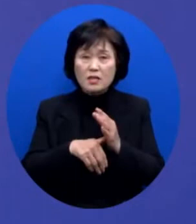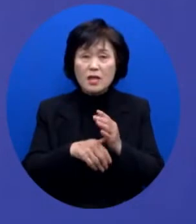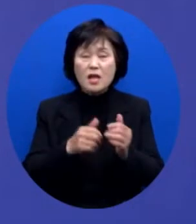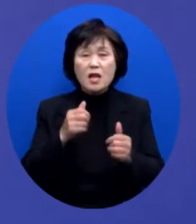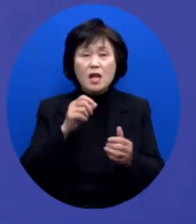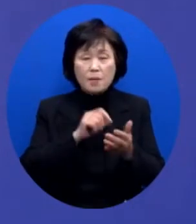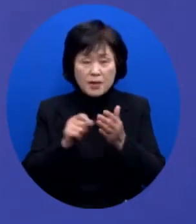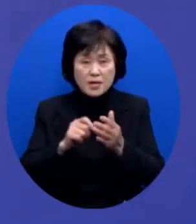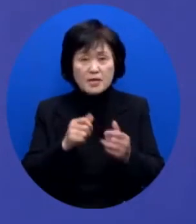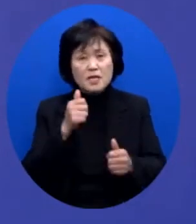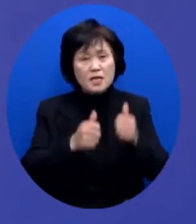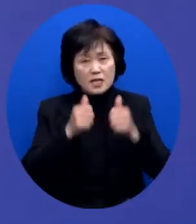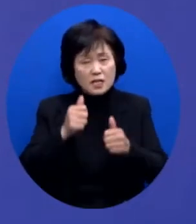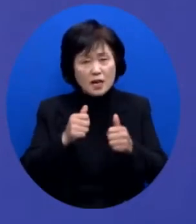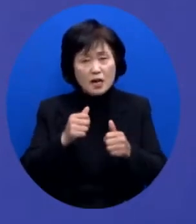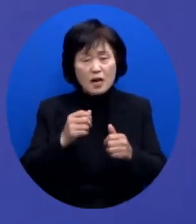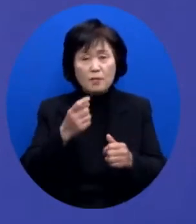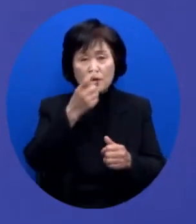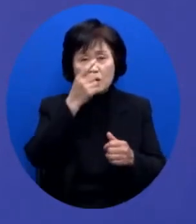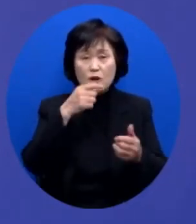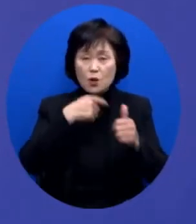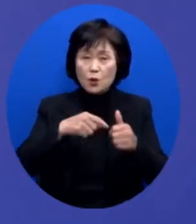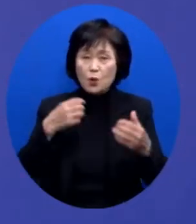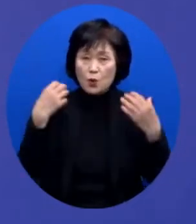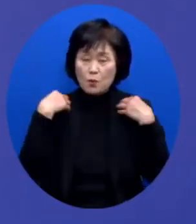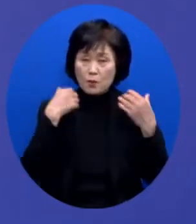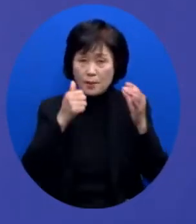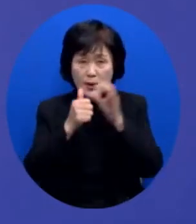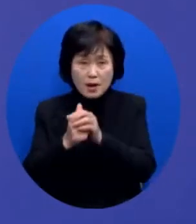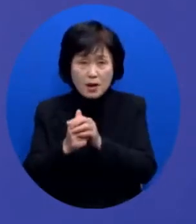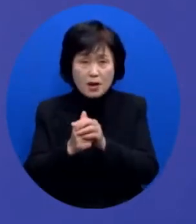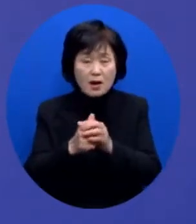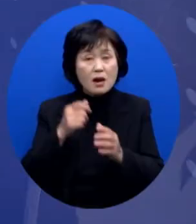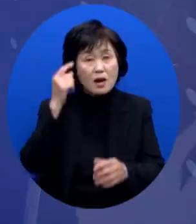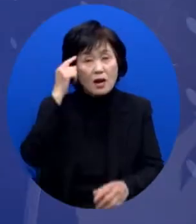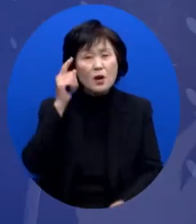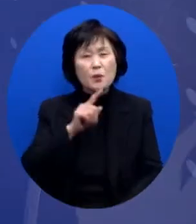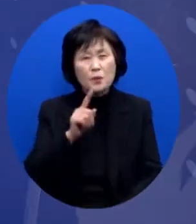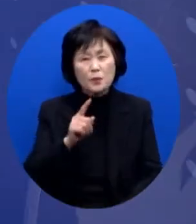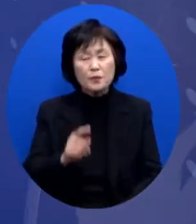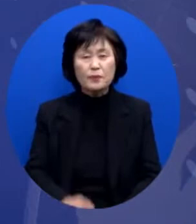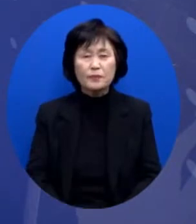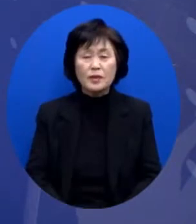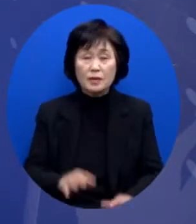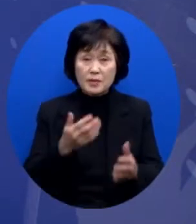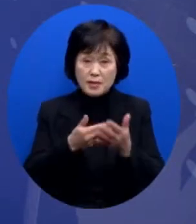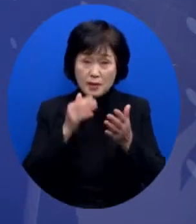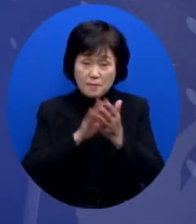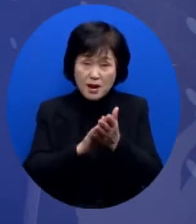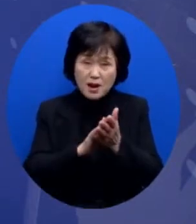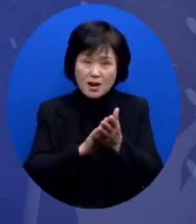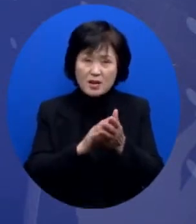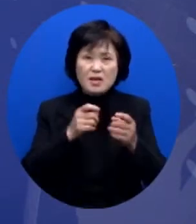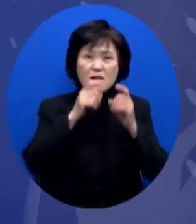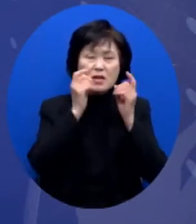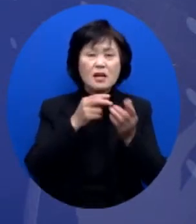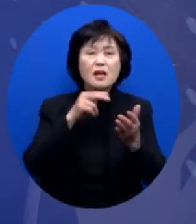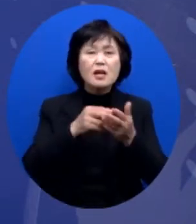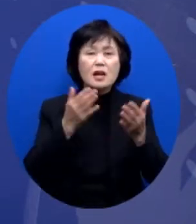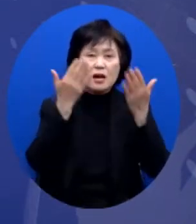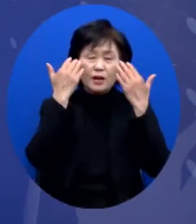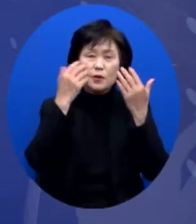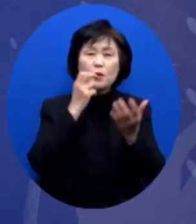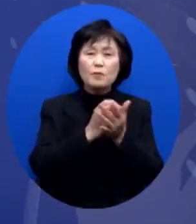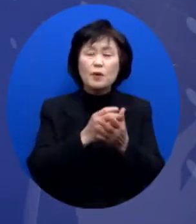내용이었는데 당선인이 이 문제에 대해서는 어떤 생각을 가지고 있어요 4 이번에 개정된 사학법 을 놓고 그동안 기독교